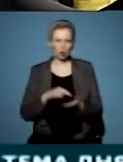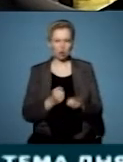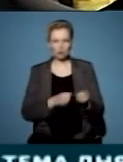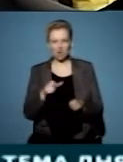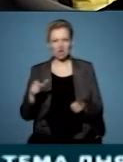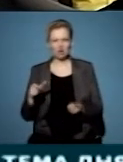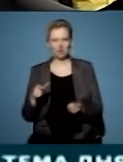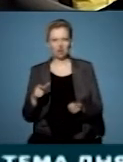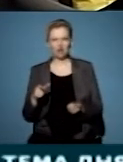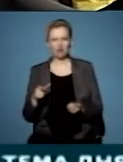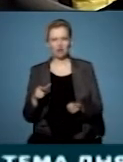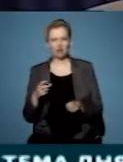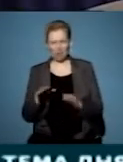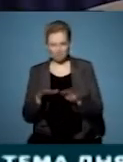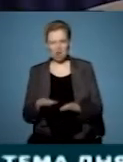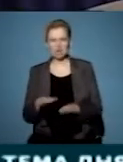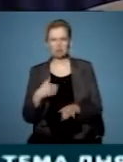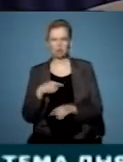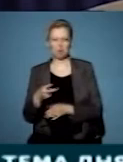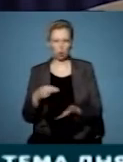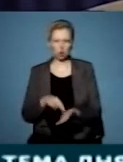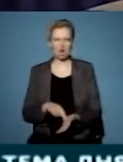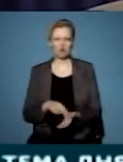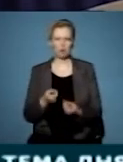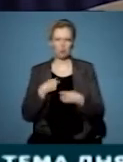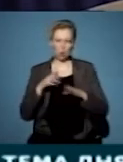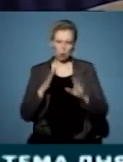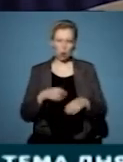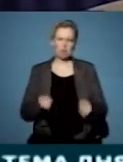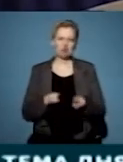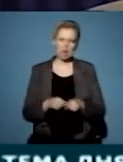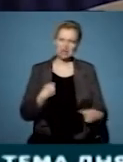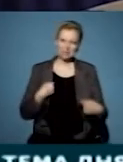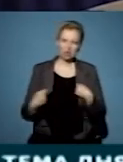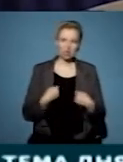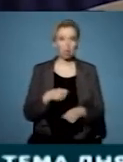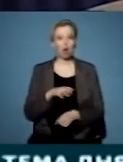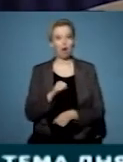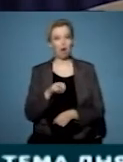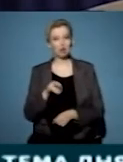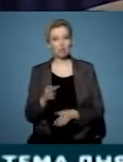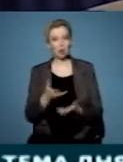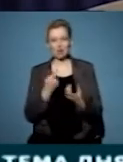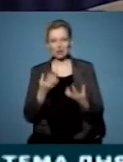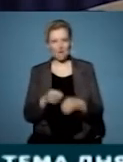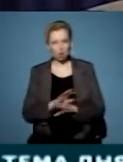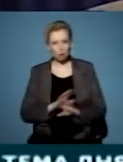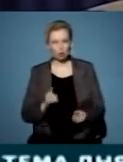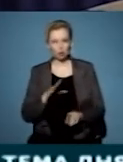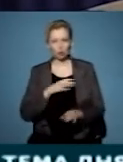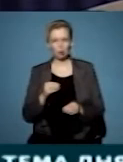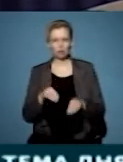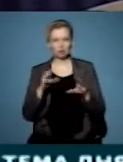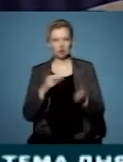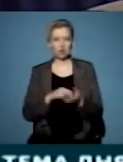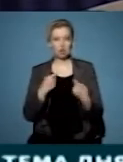перевізників на місце, ми будемо так страждати, але ми не допустимо, щоб було підняття